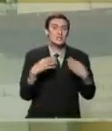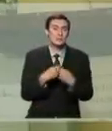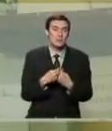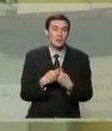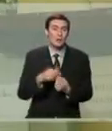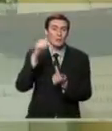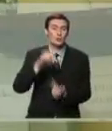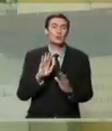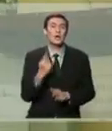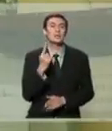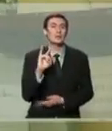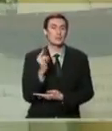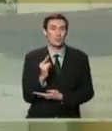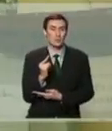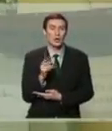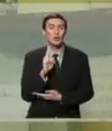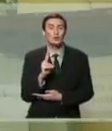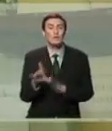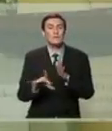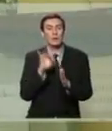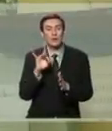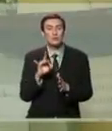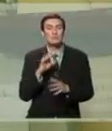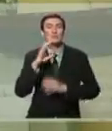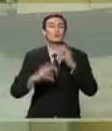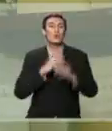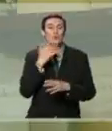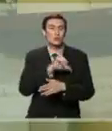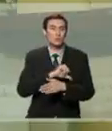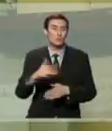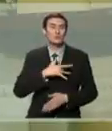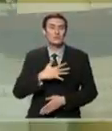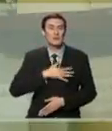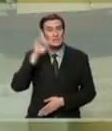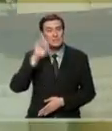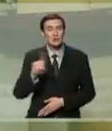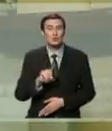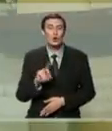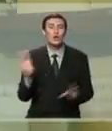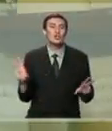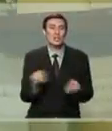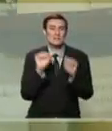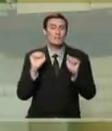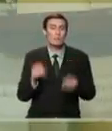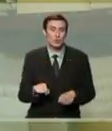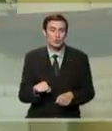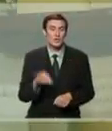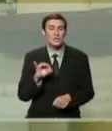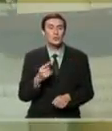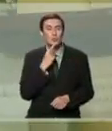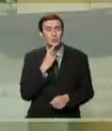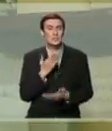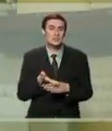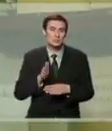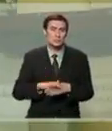как правило, один ребенок. Те же, кто выбирает путь международного усыновления, знают, что шансов здесь больше. И несмотря на все